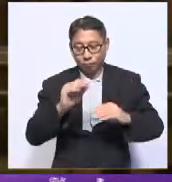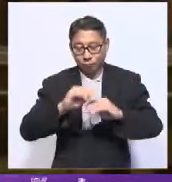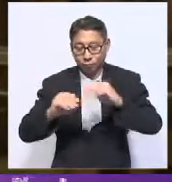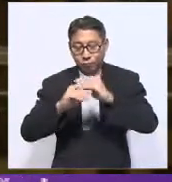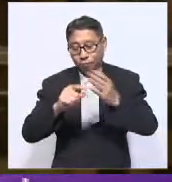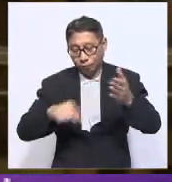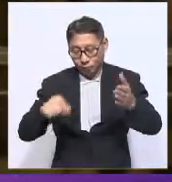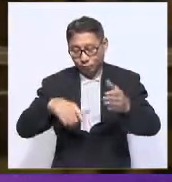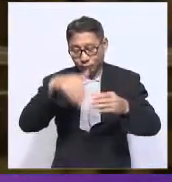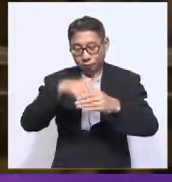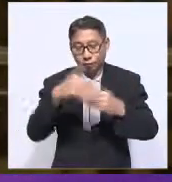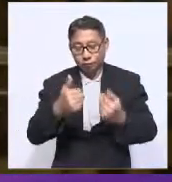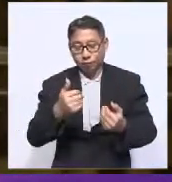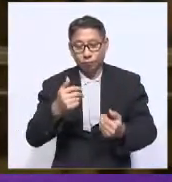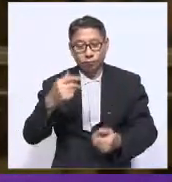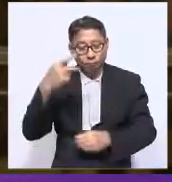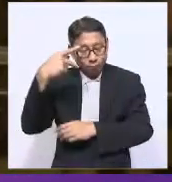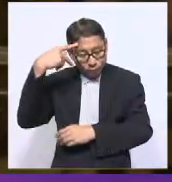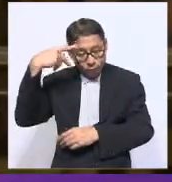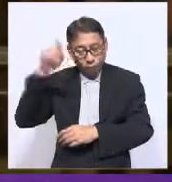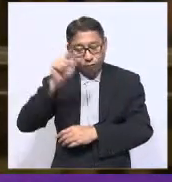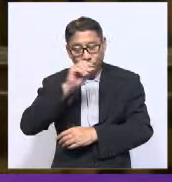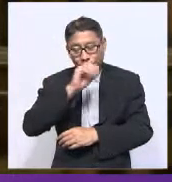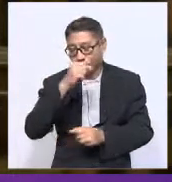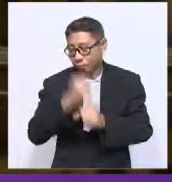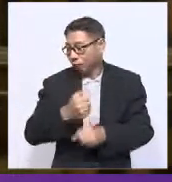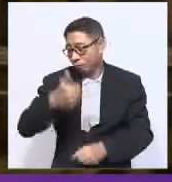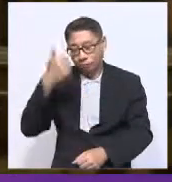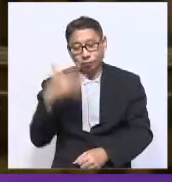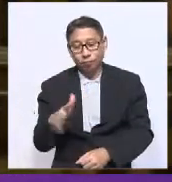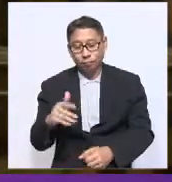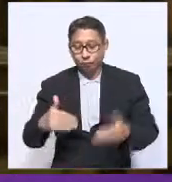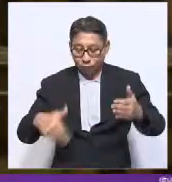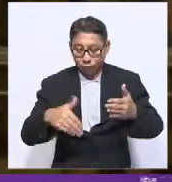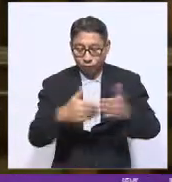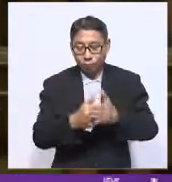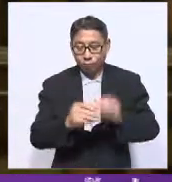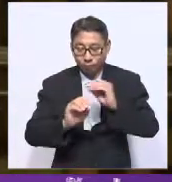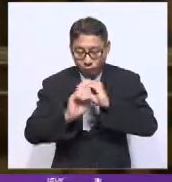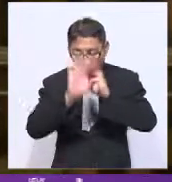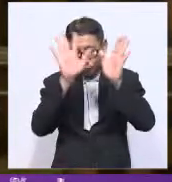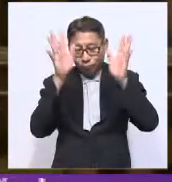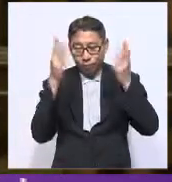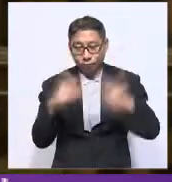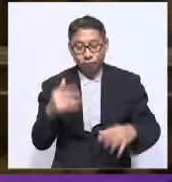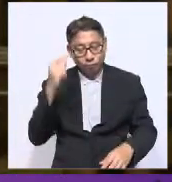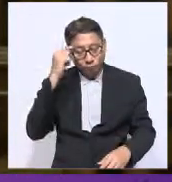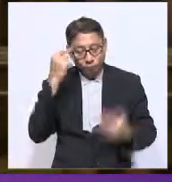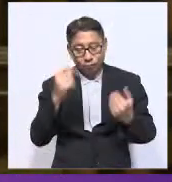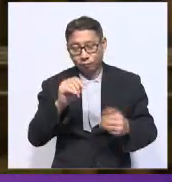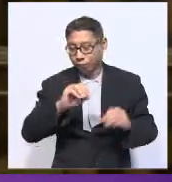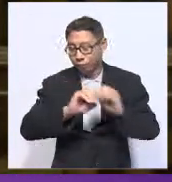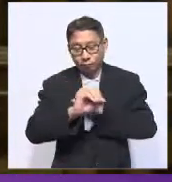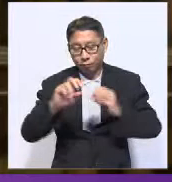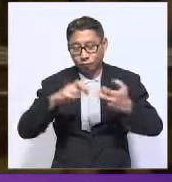การเลือกตั้งนั้นนะคะพลเอกประวิตรก็กล่าวว่าไม่สามารถทำได้เพราะโรดแมปเลือกตั้งนั้นชัดเจนอยู่แล้วจึงเชื่อว่าไม่น่